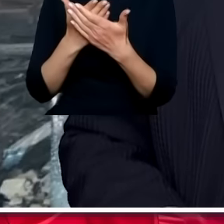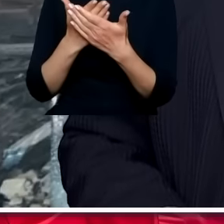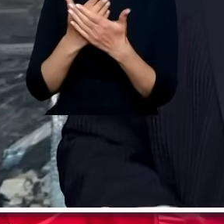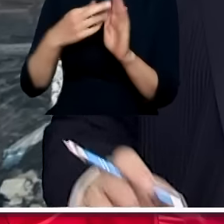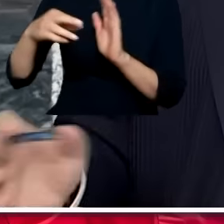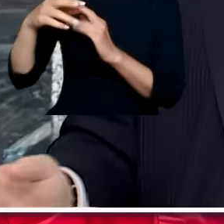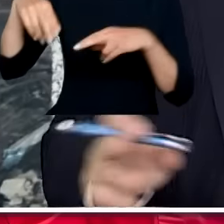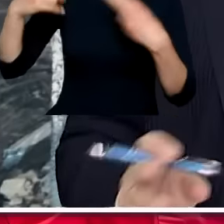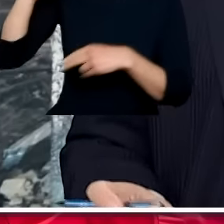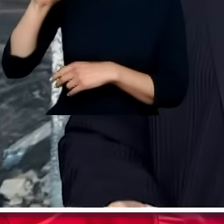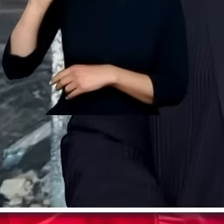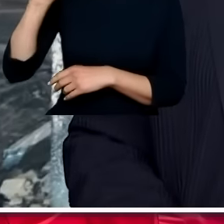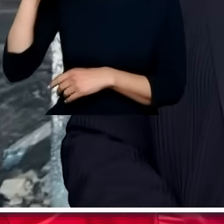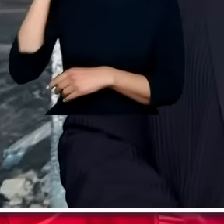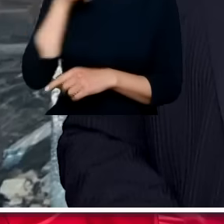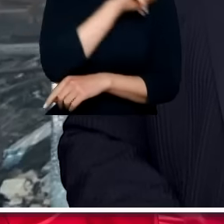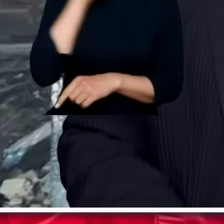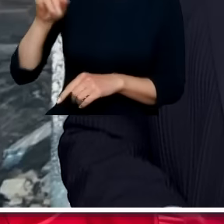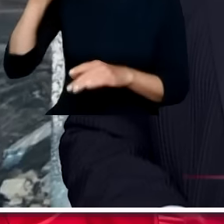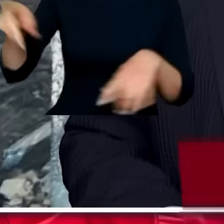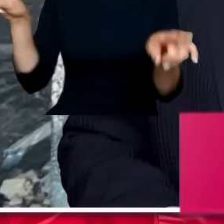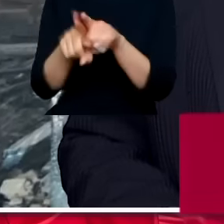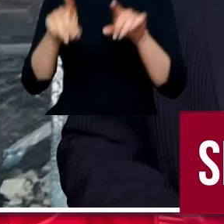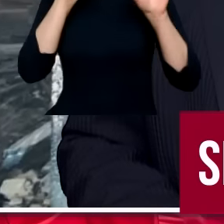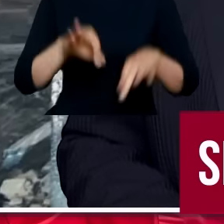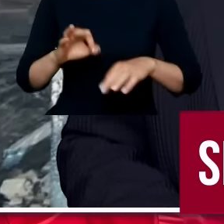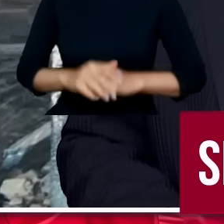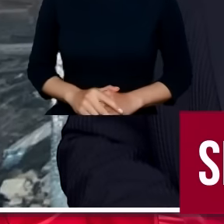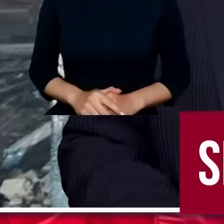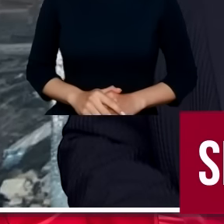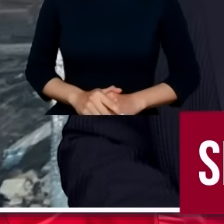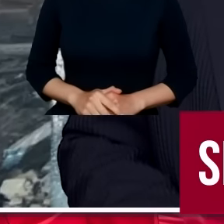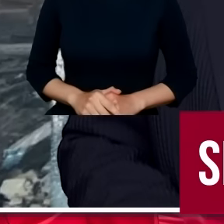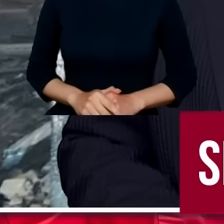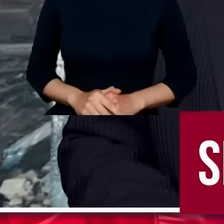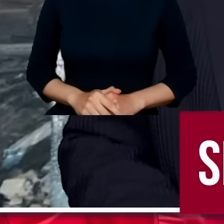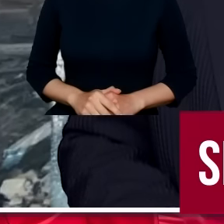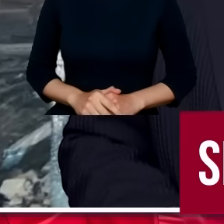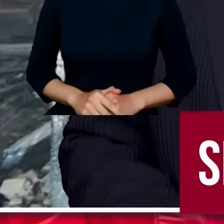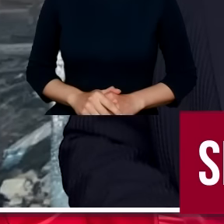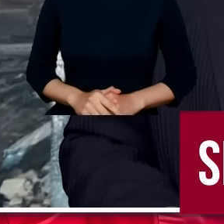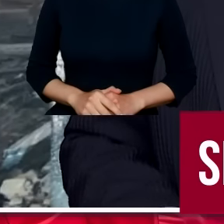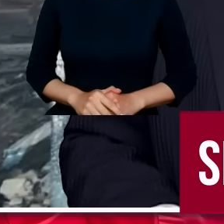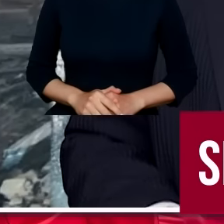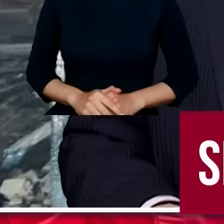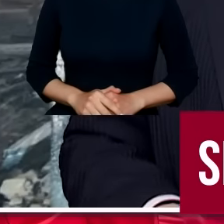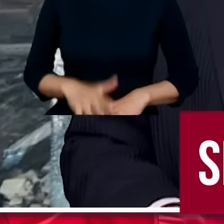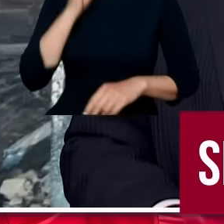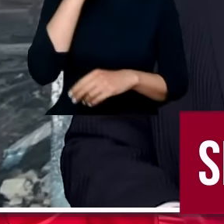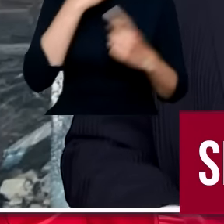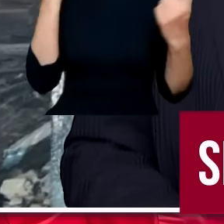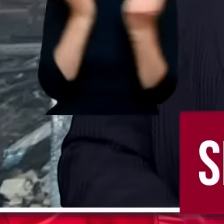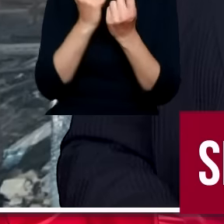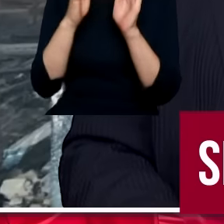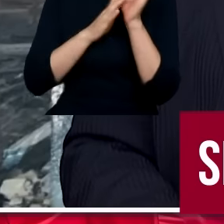Koziński że to obie strony są tak samo nie wiem nieracjonalnie w tych w tych w tych oskarżeniach bo Donald Tusk to się się